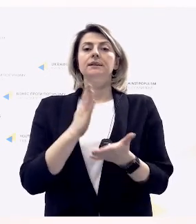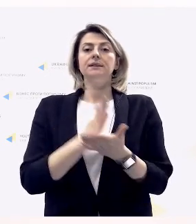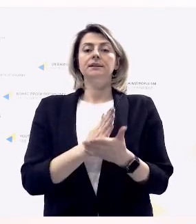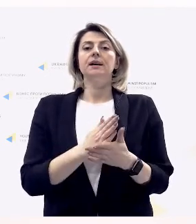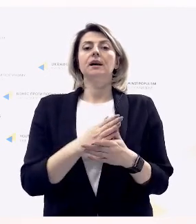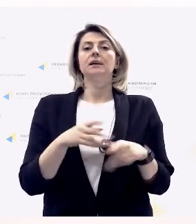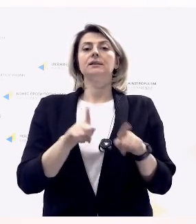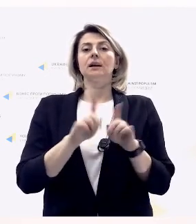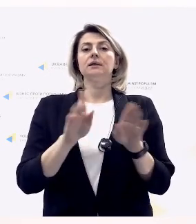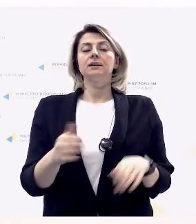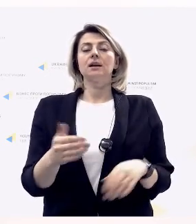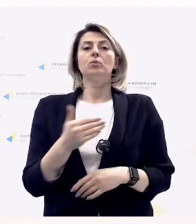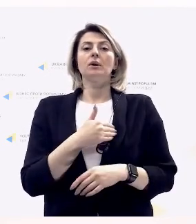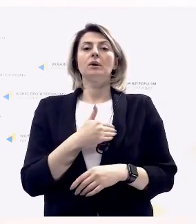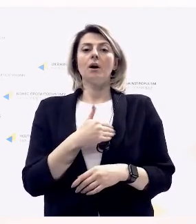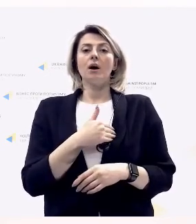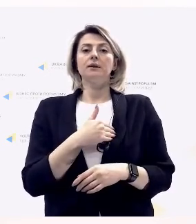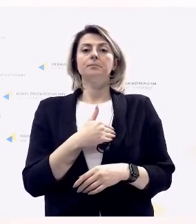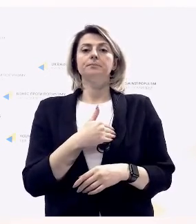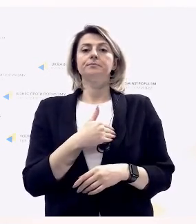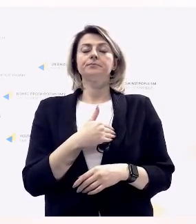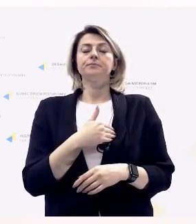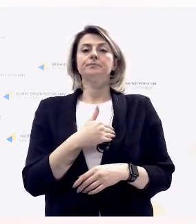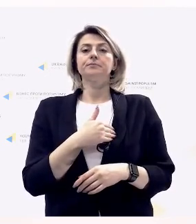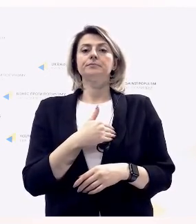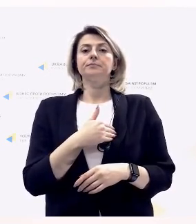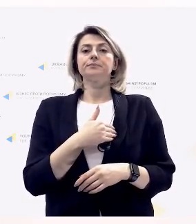так само намагання